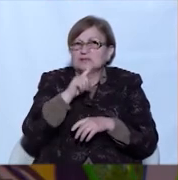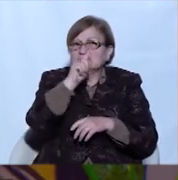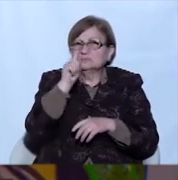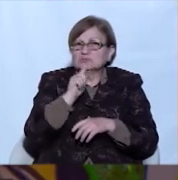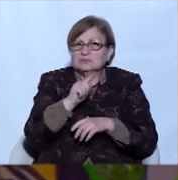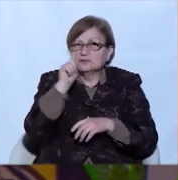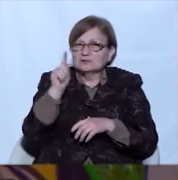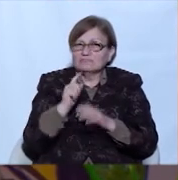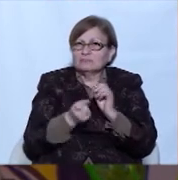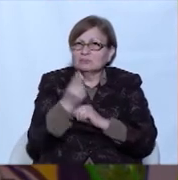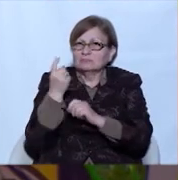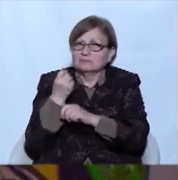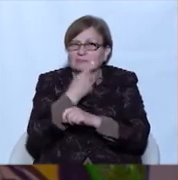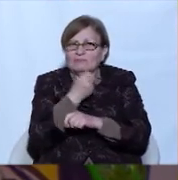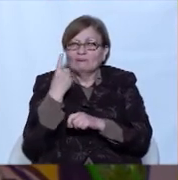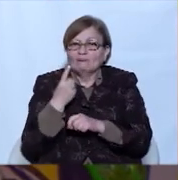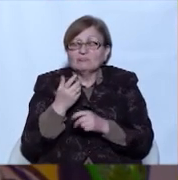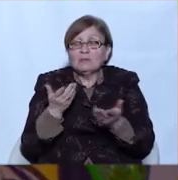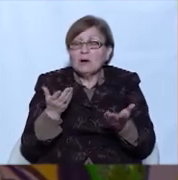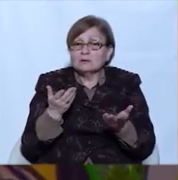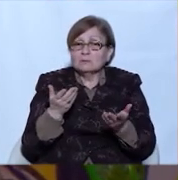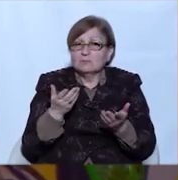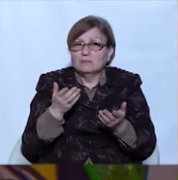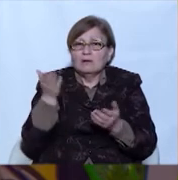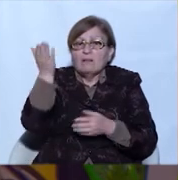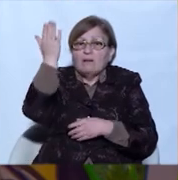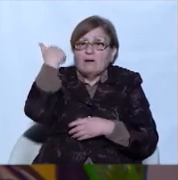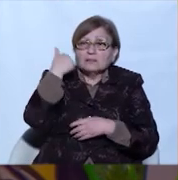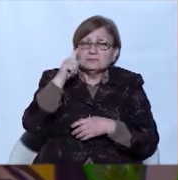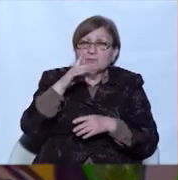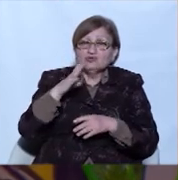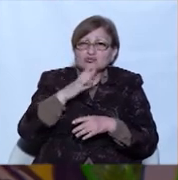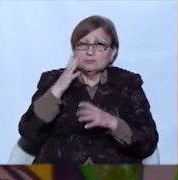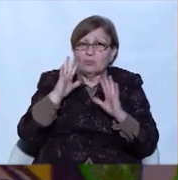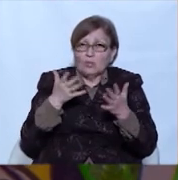კითხვები იბადება. კი მაგრამ, რაც მაშინ მოხდა,